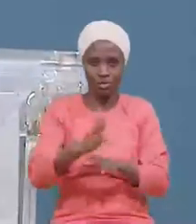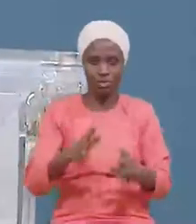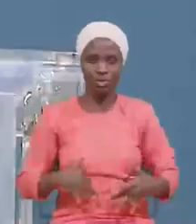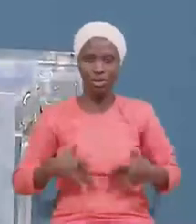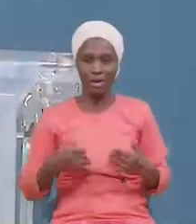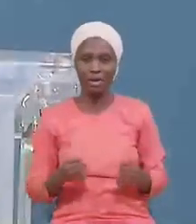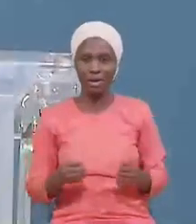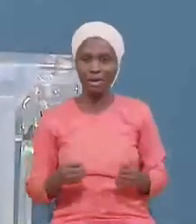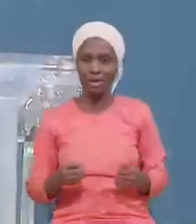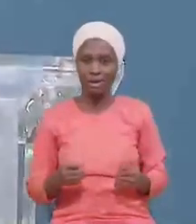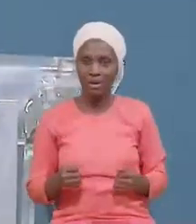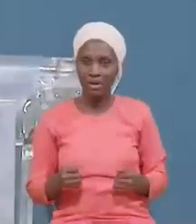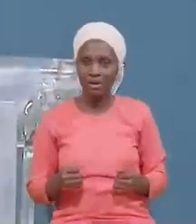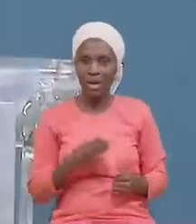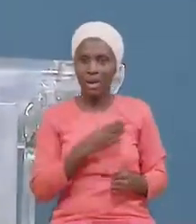il devient